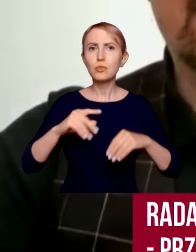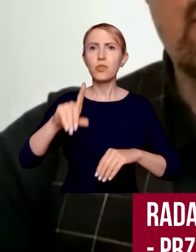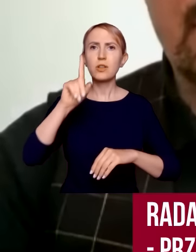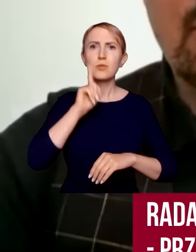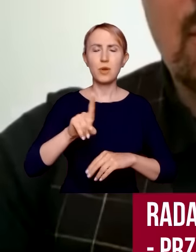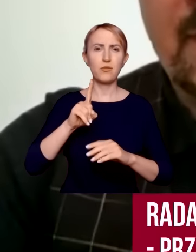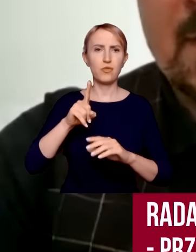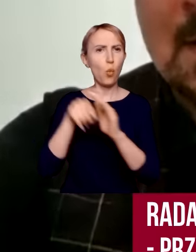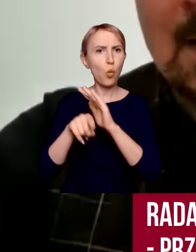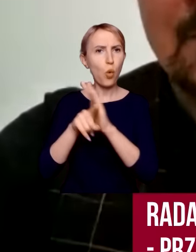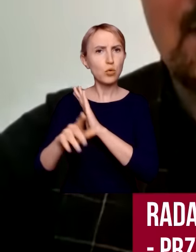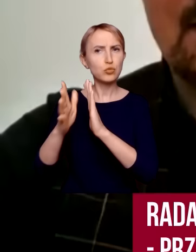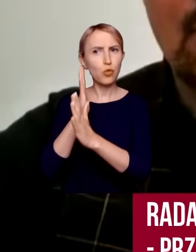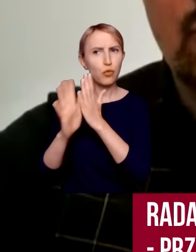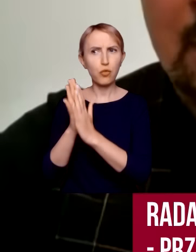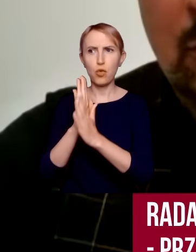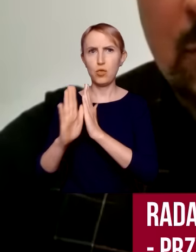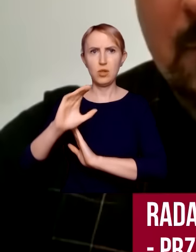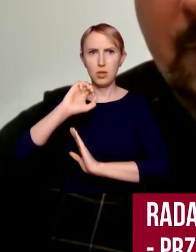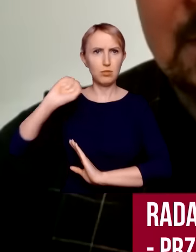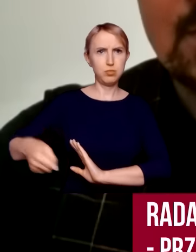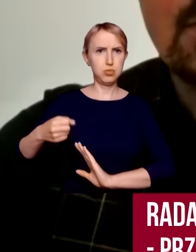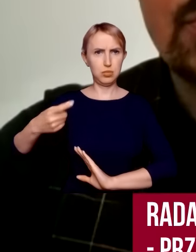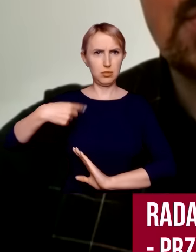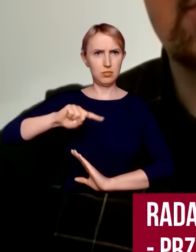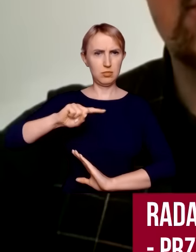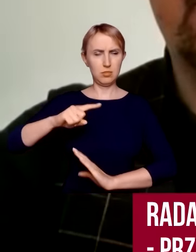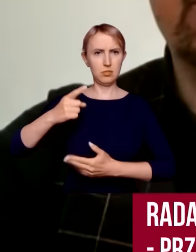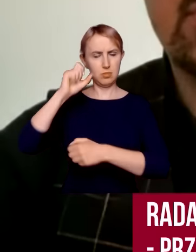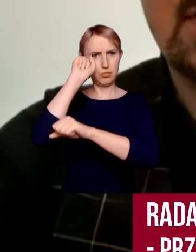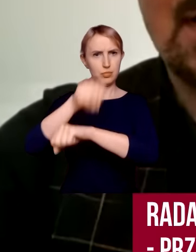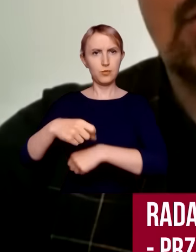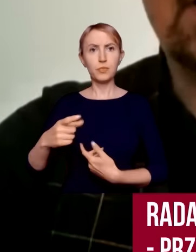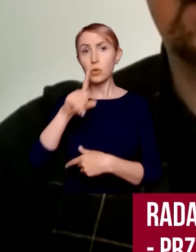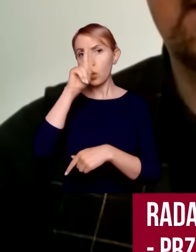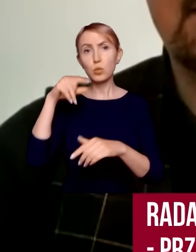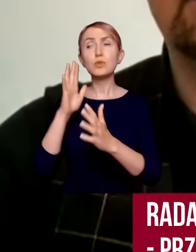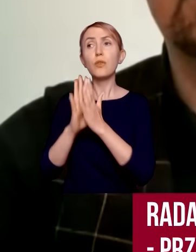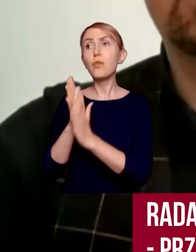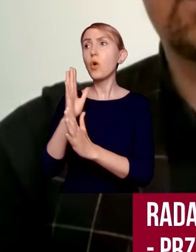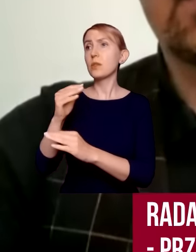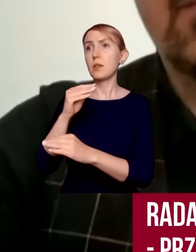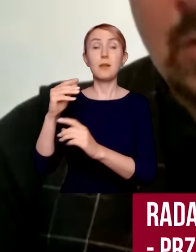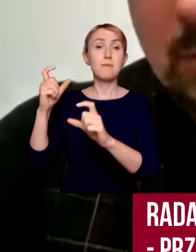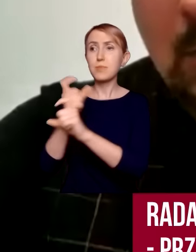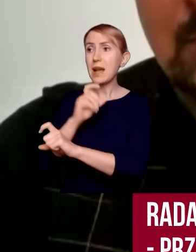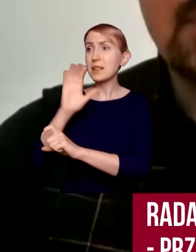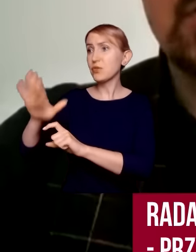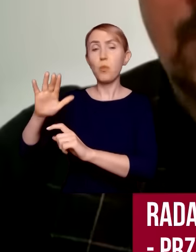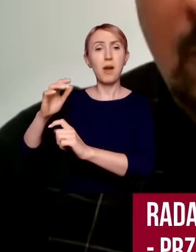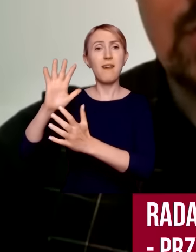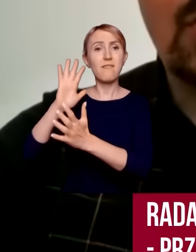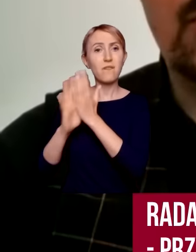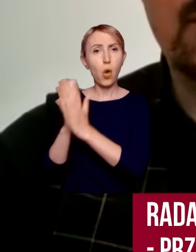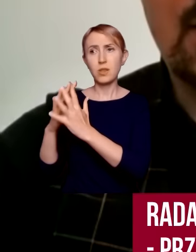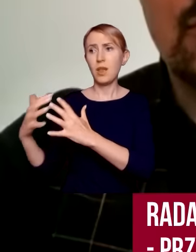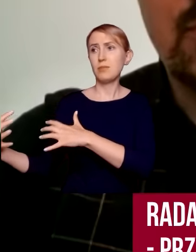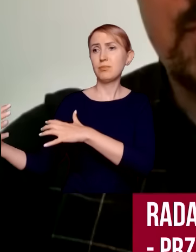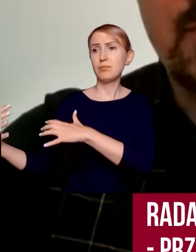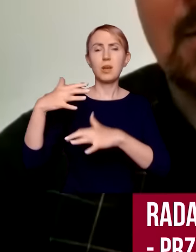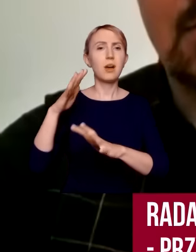wojennych w rozumieniu konwencji genewskiej, de jure uchodźców wojennych, czyli ludzi, którzy opuścili kraj ogarnięty wojną, i to